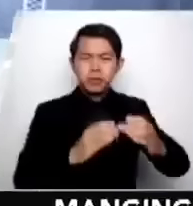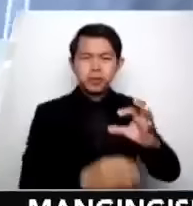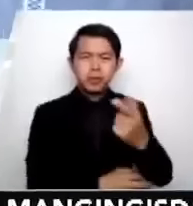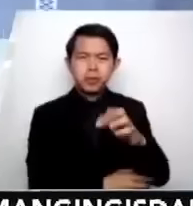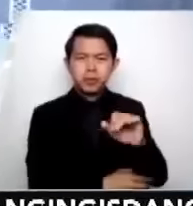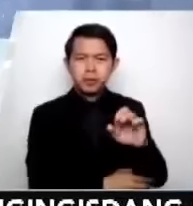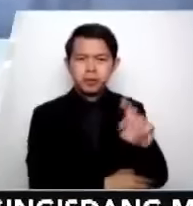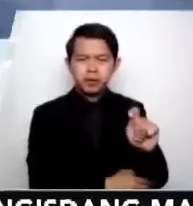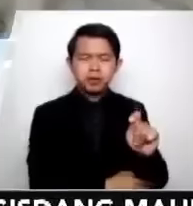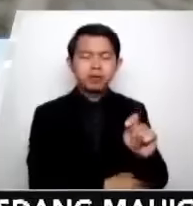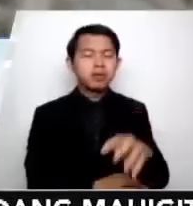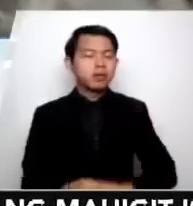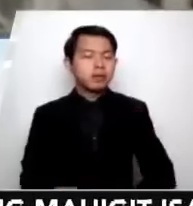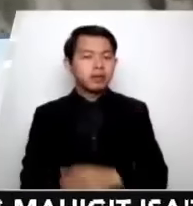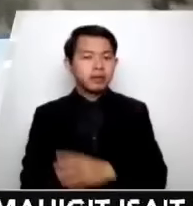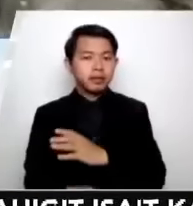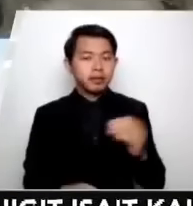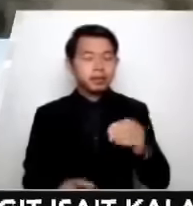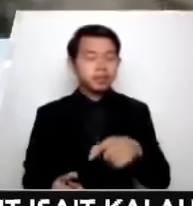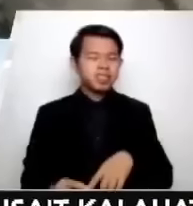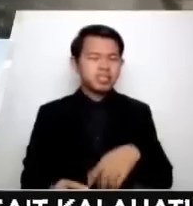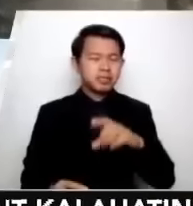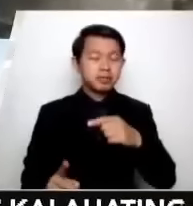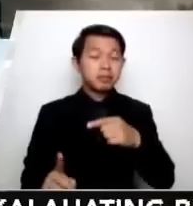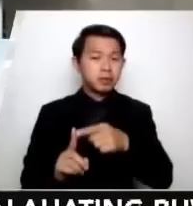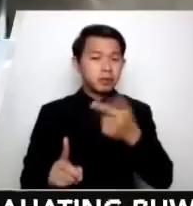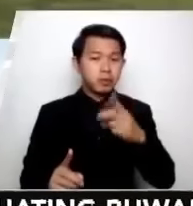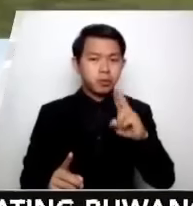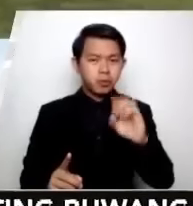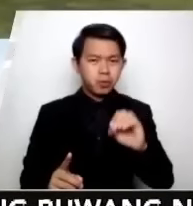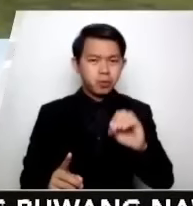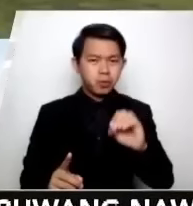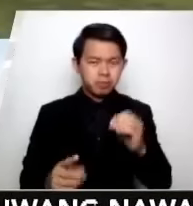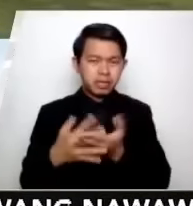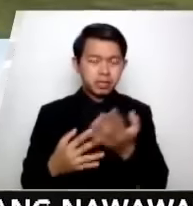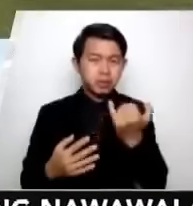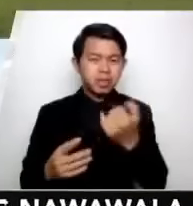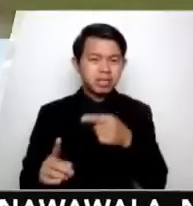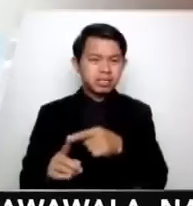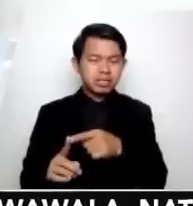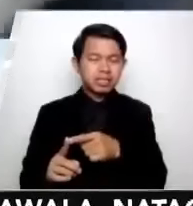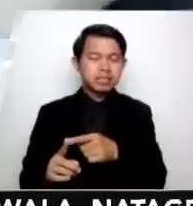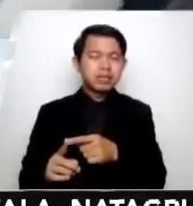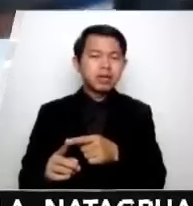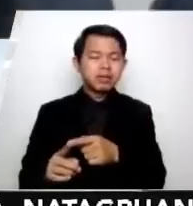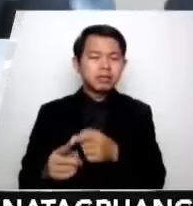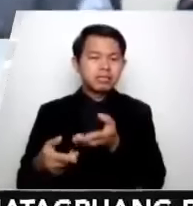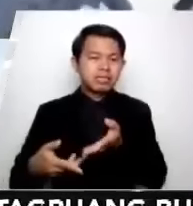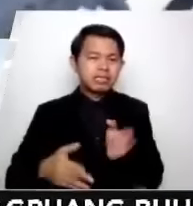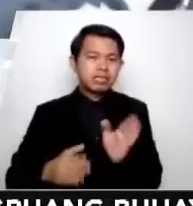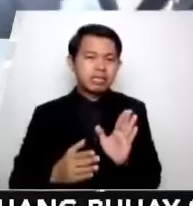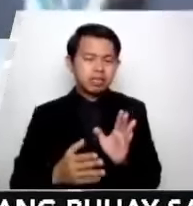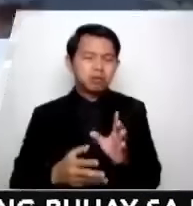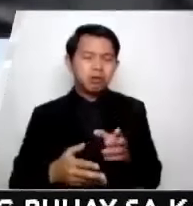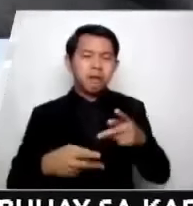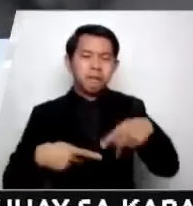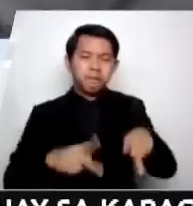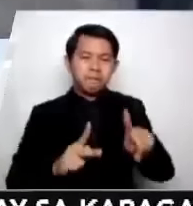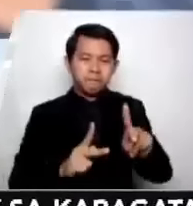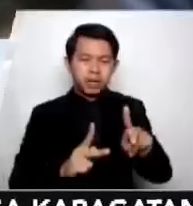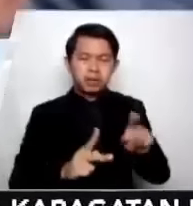kanyang pagiging alkalde para mabigyan ng permit ang mga illegal na pogo sa Bamban Tarlac. Dumalo kanina sa arraignment si Guo na dumating